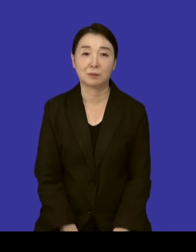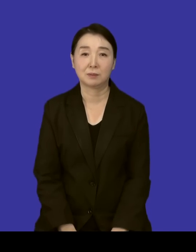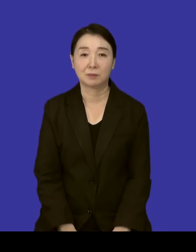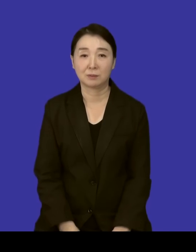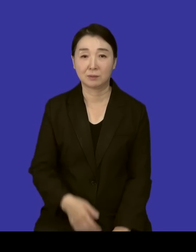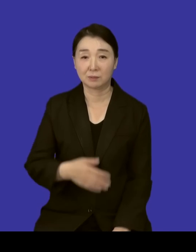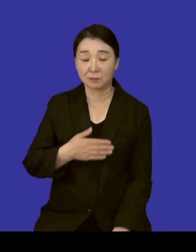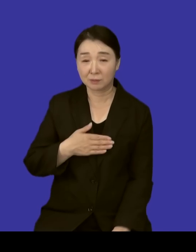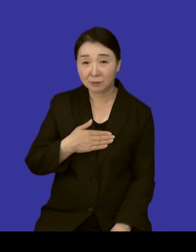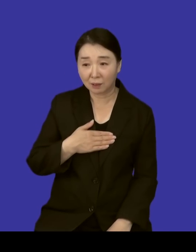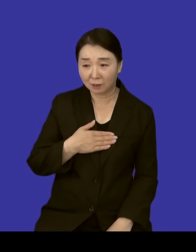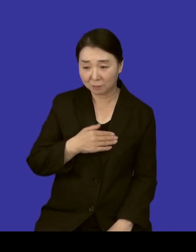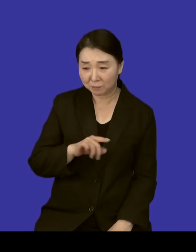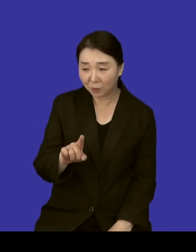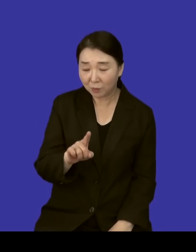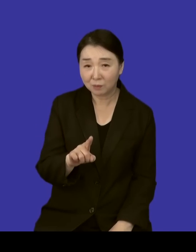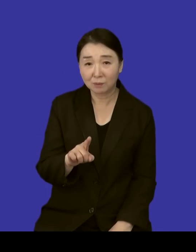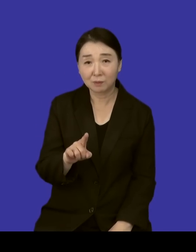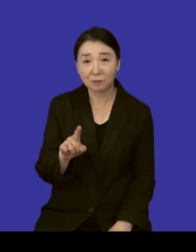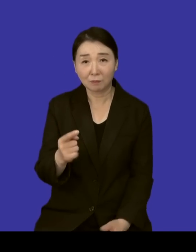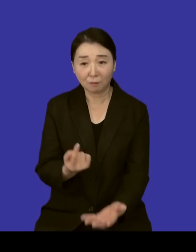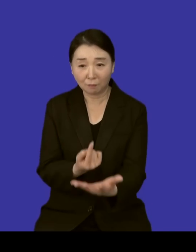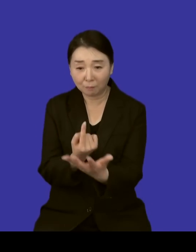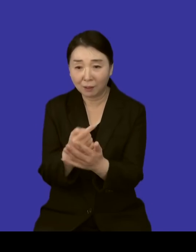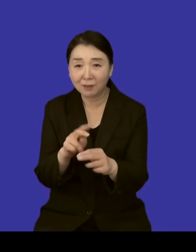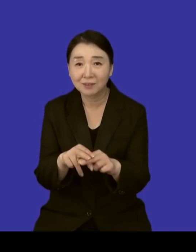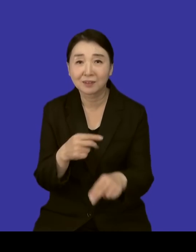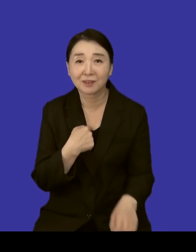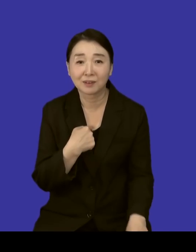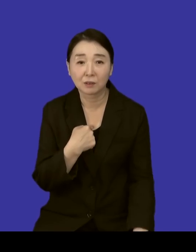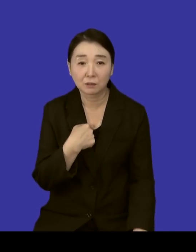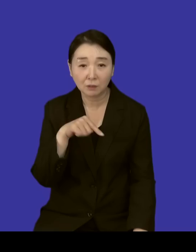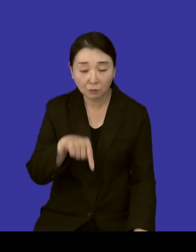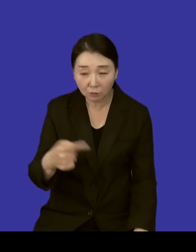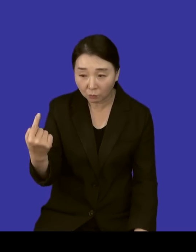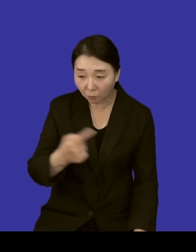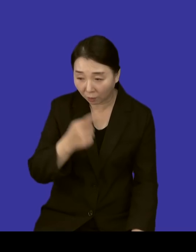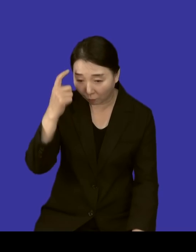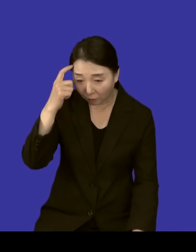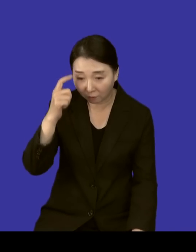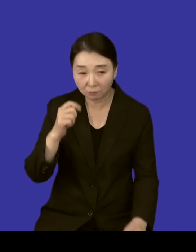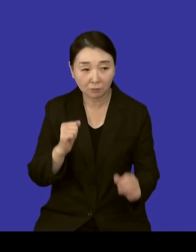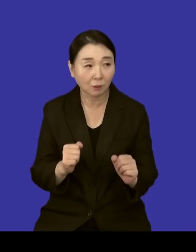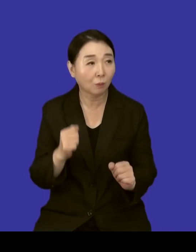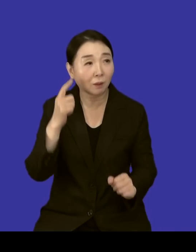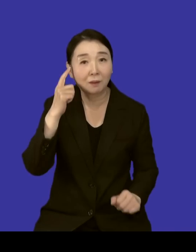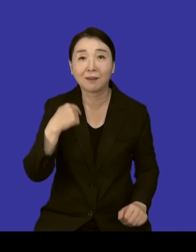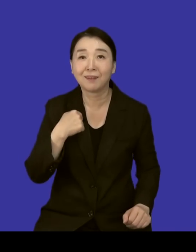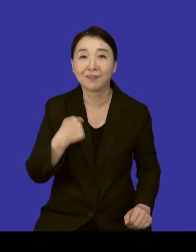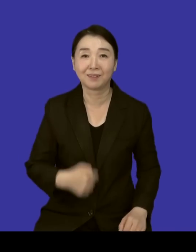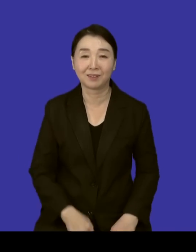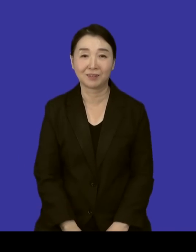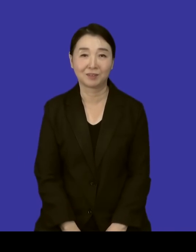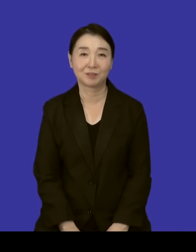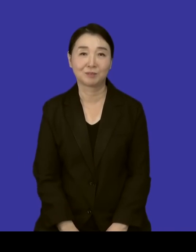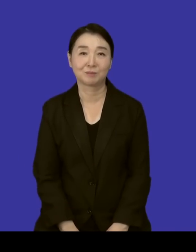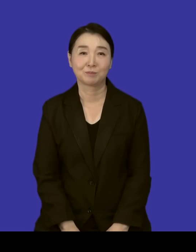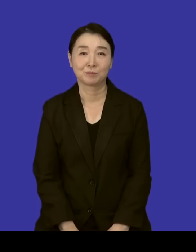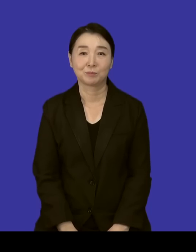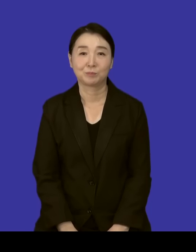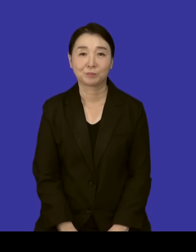제가 미운 오리 새끼처럼 거기 딱 앉아 있는데 내가 여기 왜 지금 있지? 예.